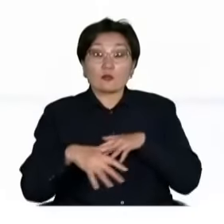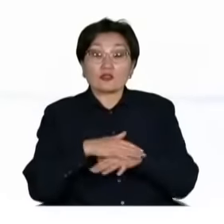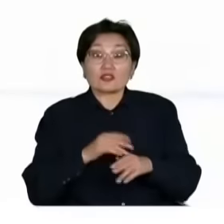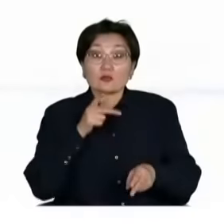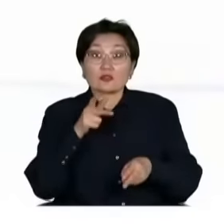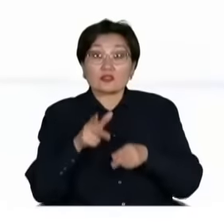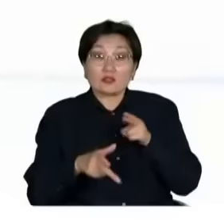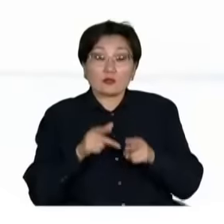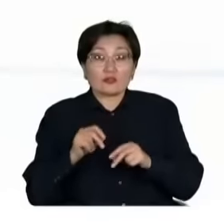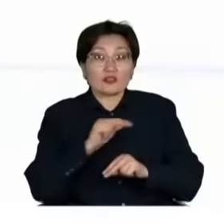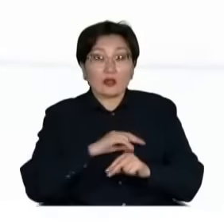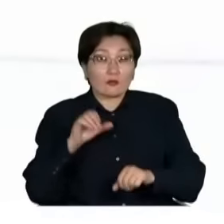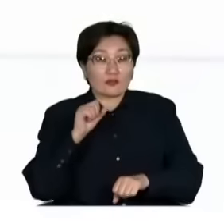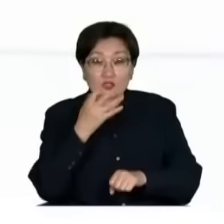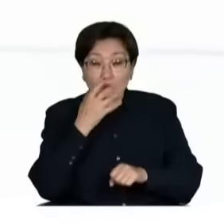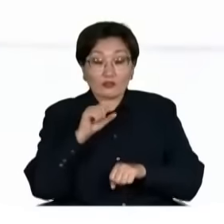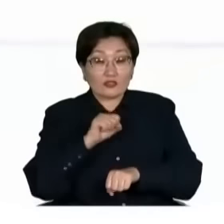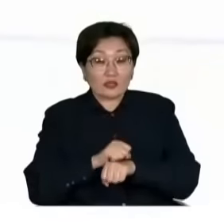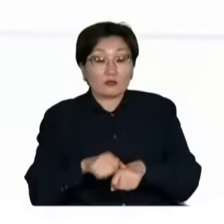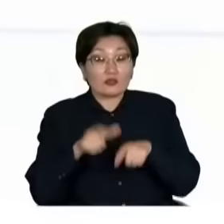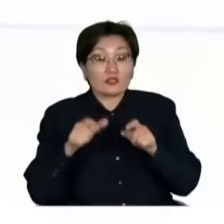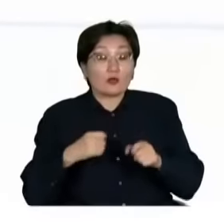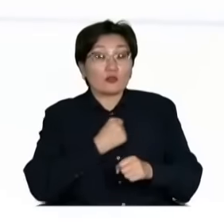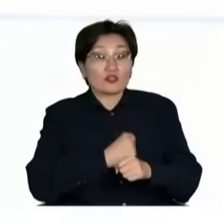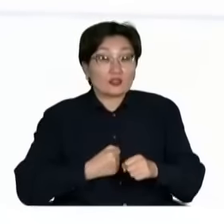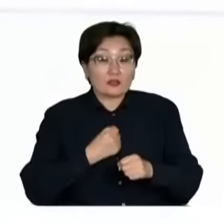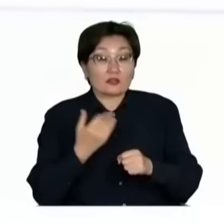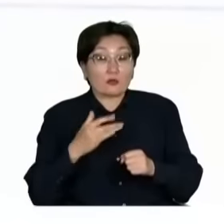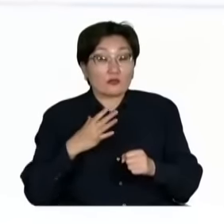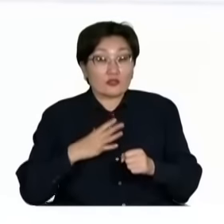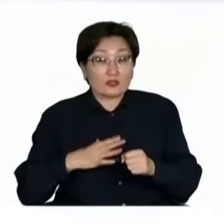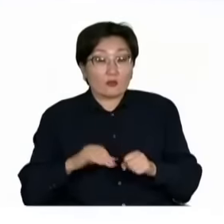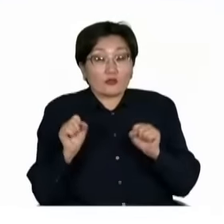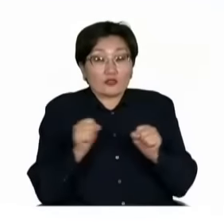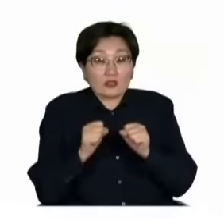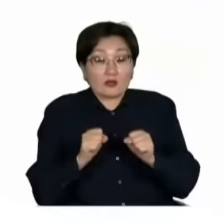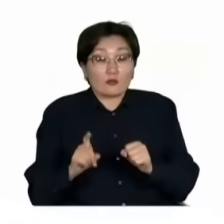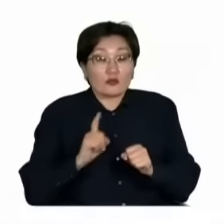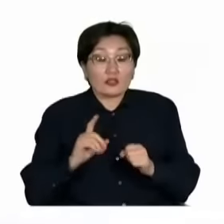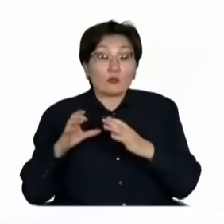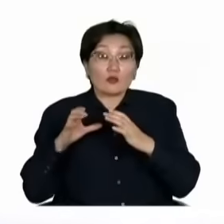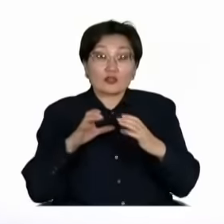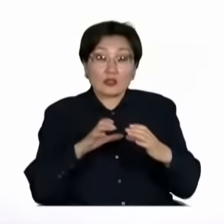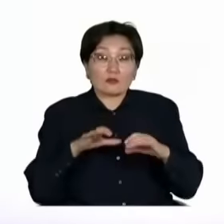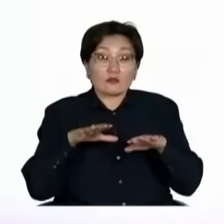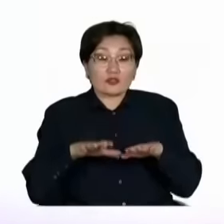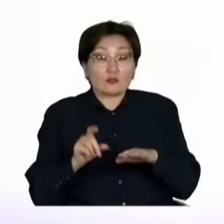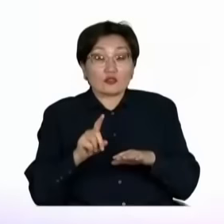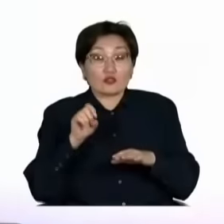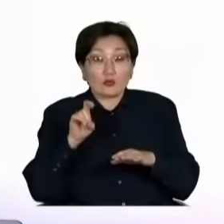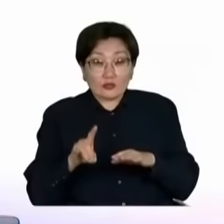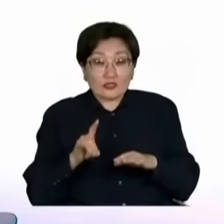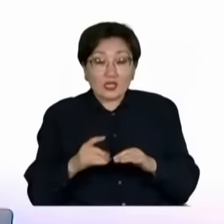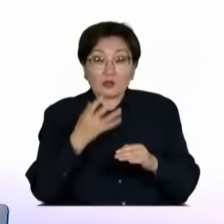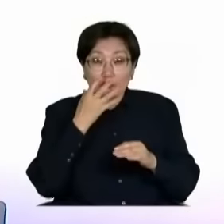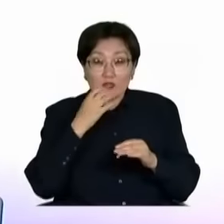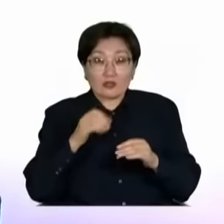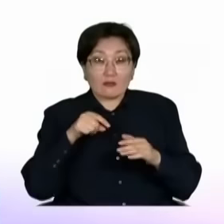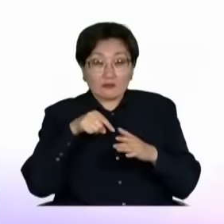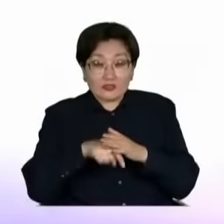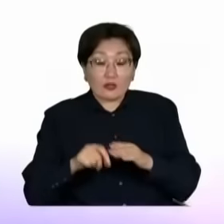на неработающие тёплые остановки горожане возмущаются что им приходится мёрзнуть в ожидани автобусов вместо того чтобы греться в